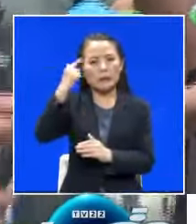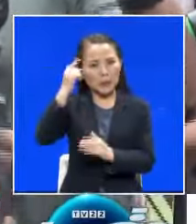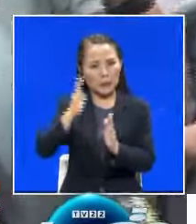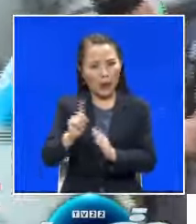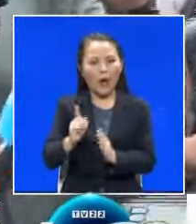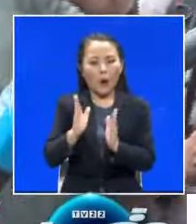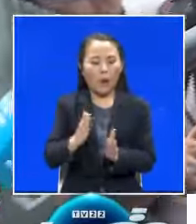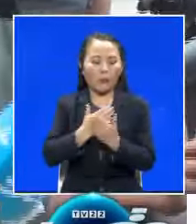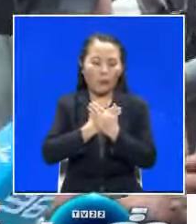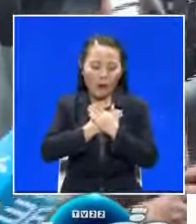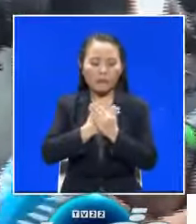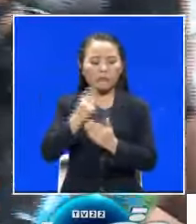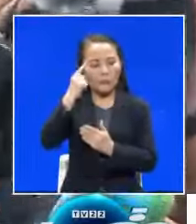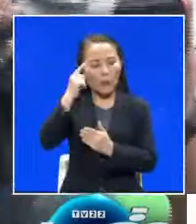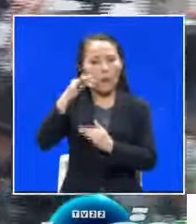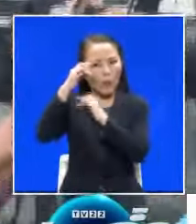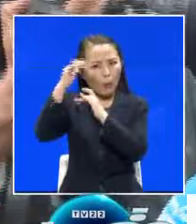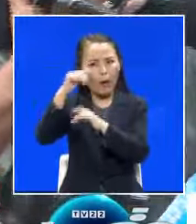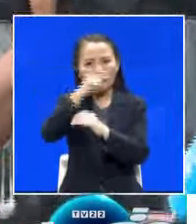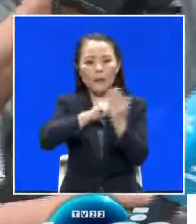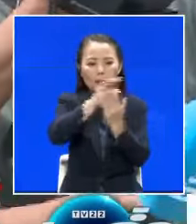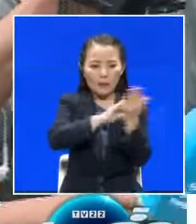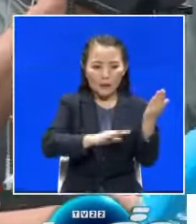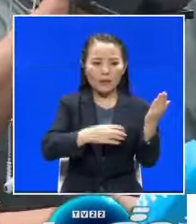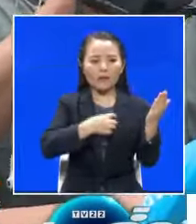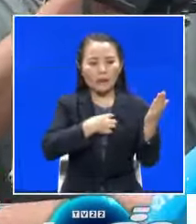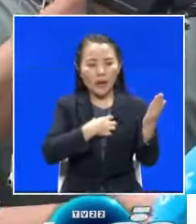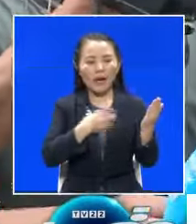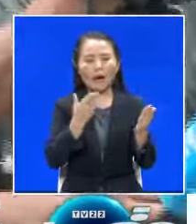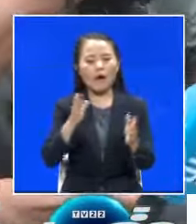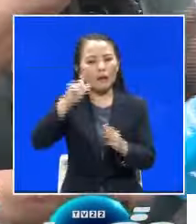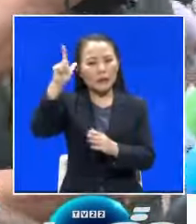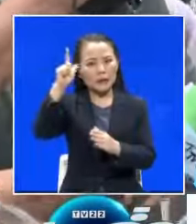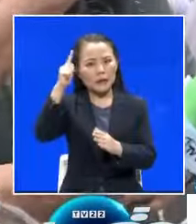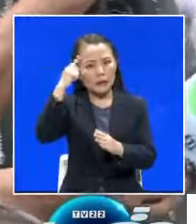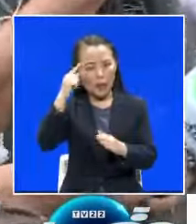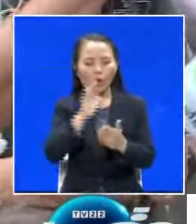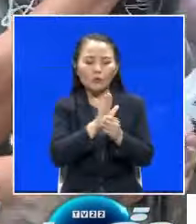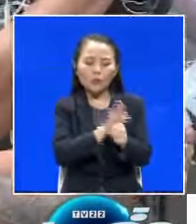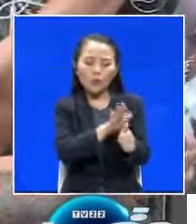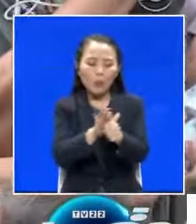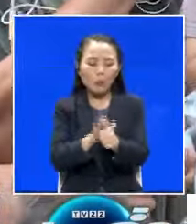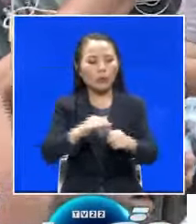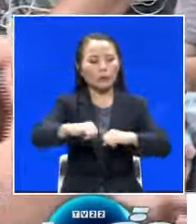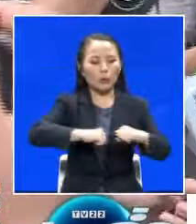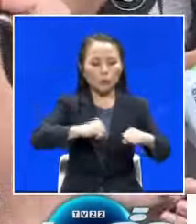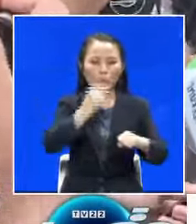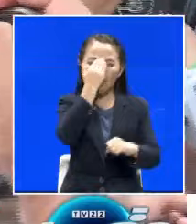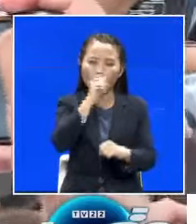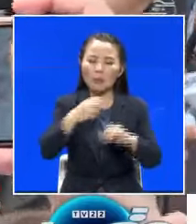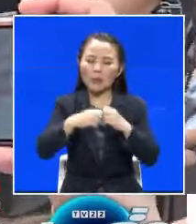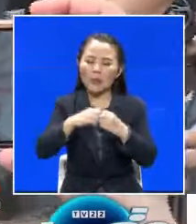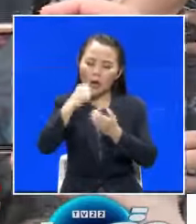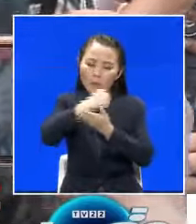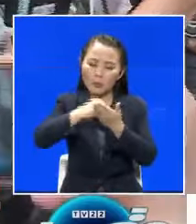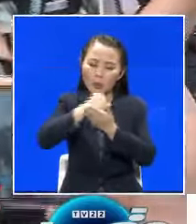ได้อยากให้ท่านทักษิณช่วยสงสารเยาวชนในวันข้างหน้าด้วยครับเพราะยาเสพติดมันทำร้